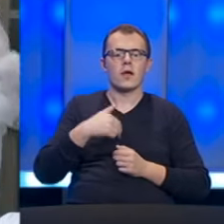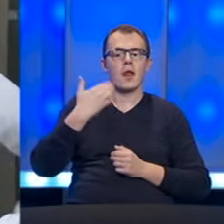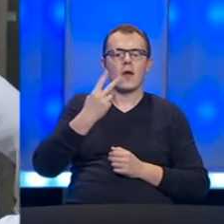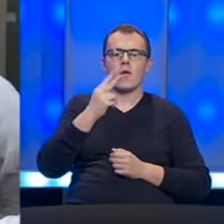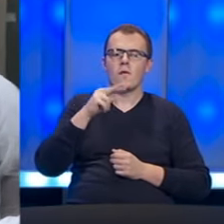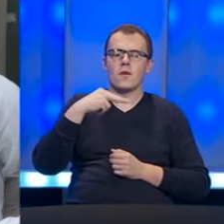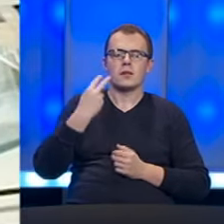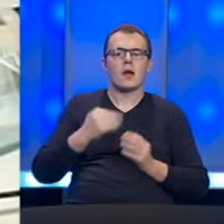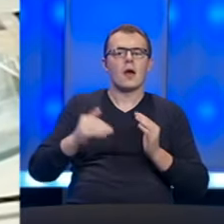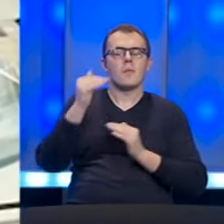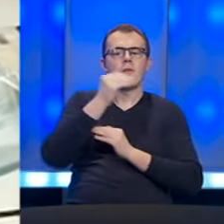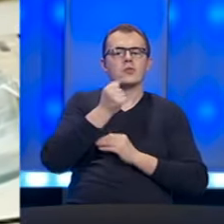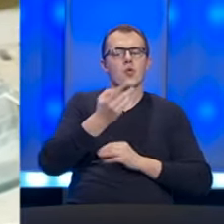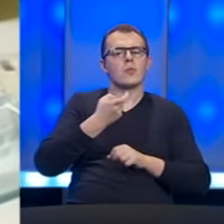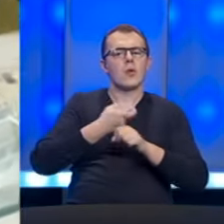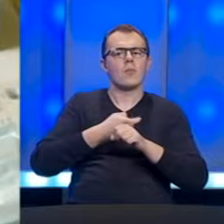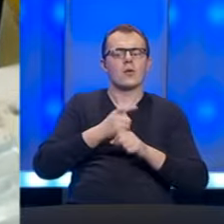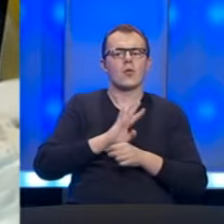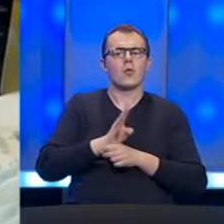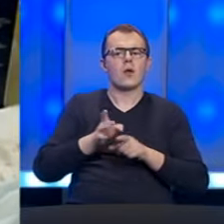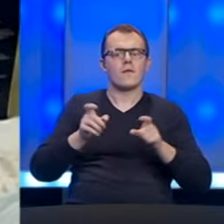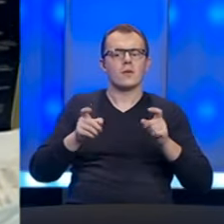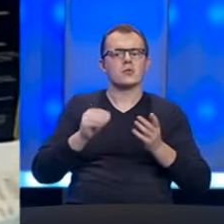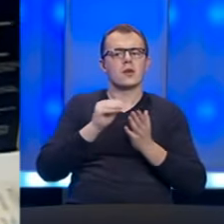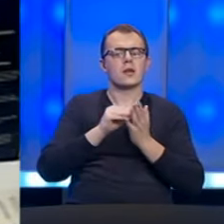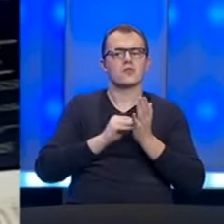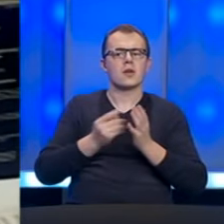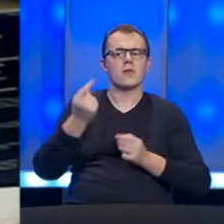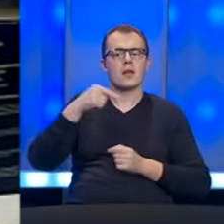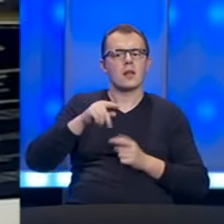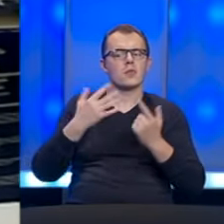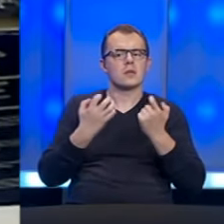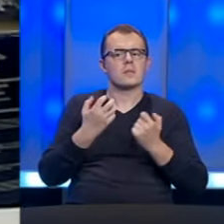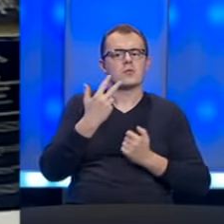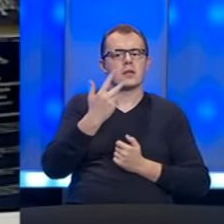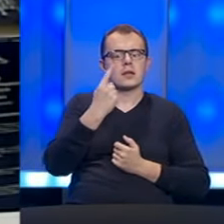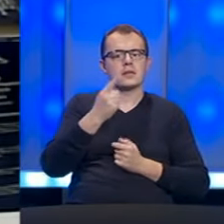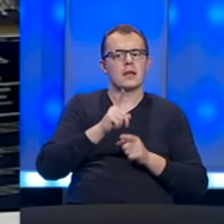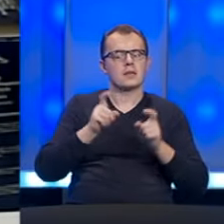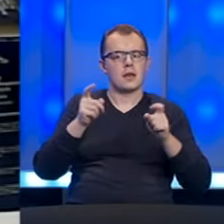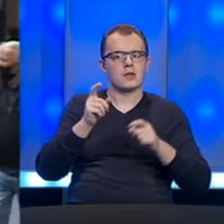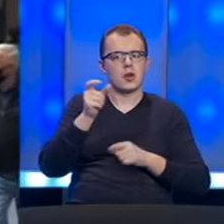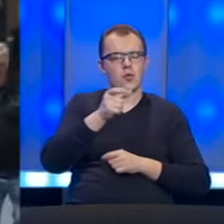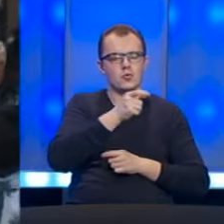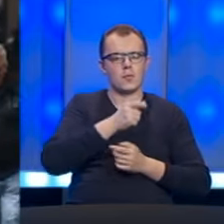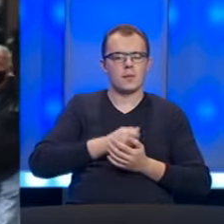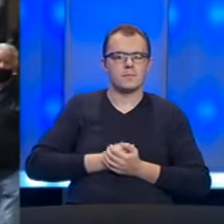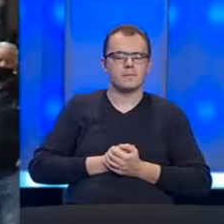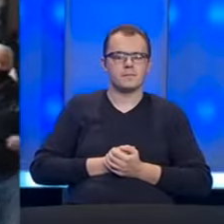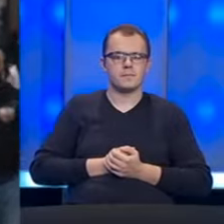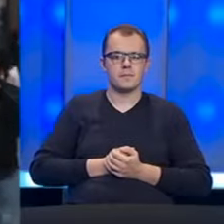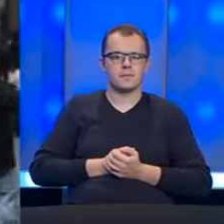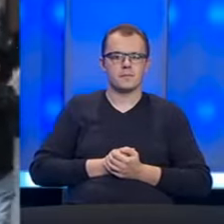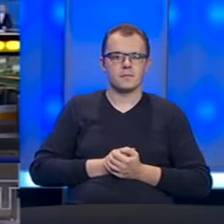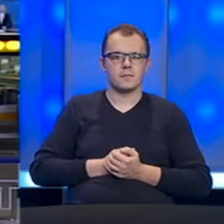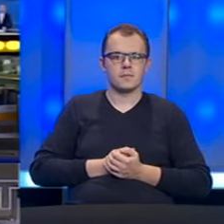dva dana povećanog broja oboljelih od koronavirusa registrovana 1731 zaražena osoba.